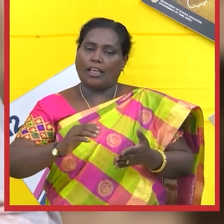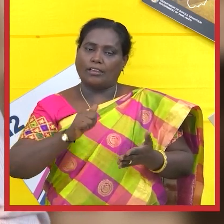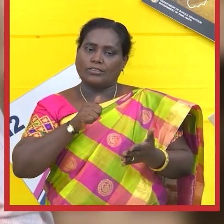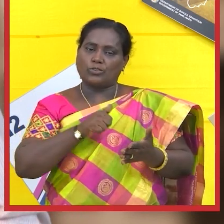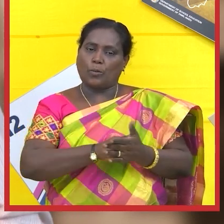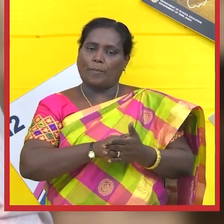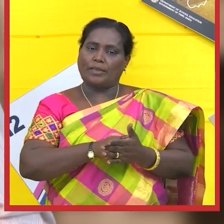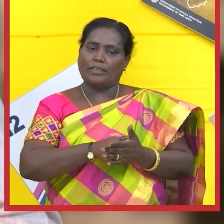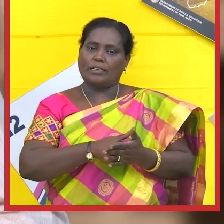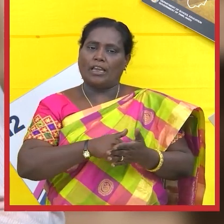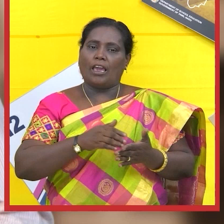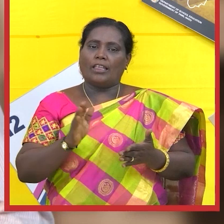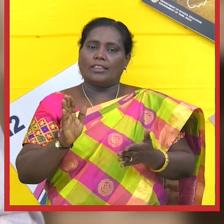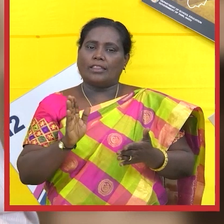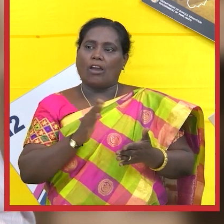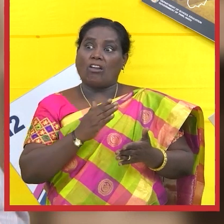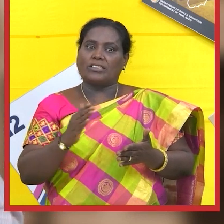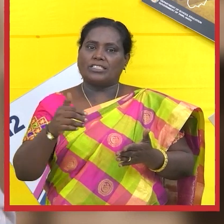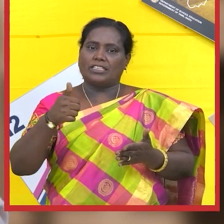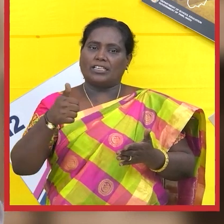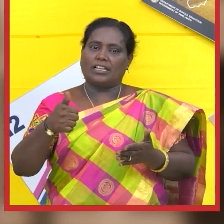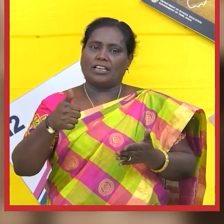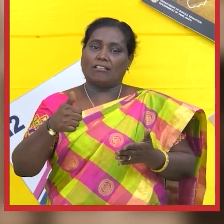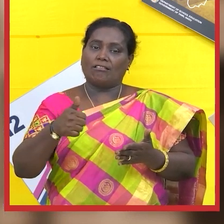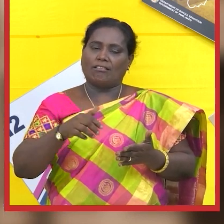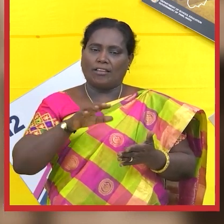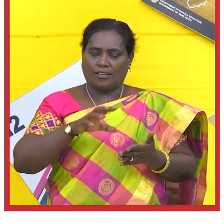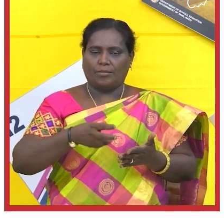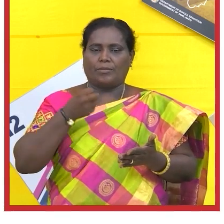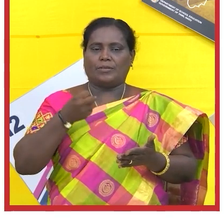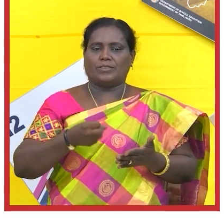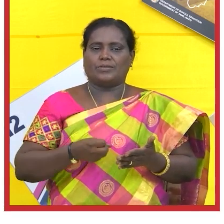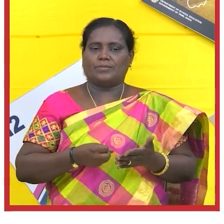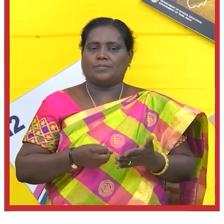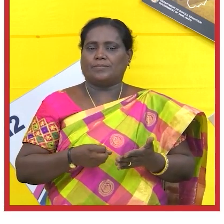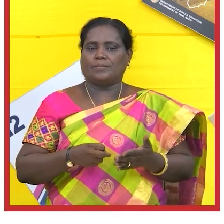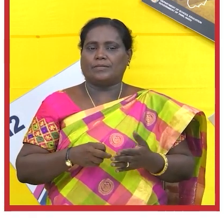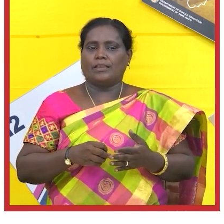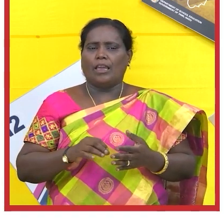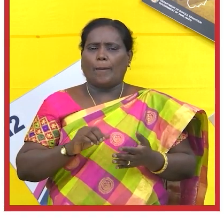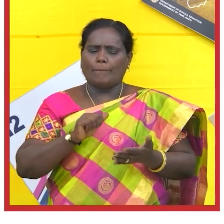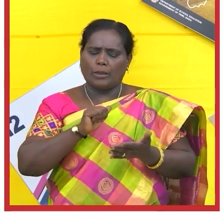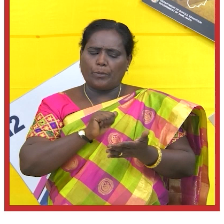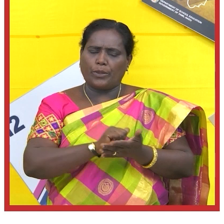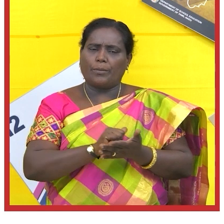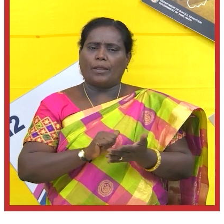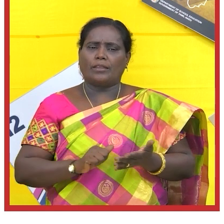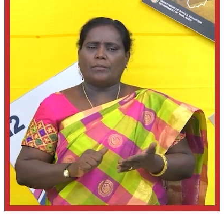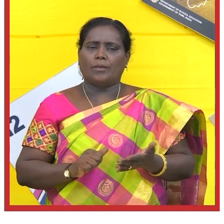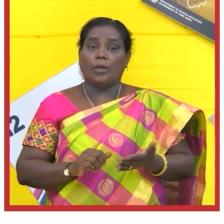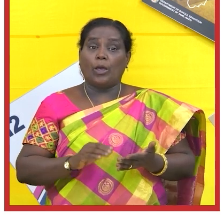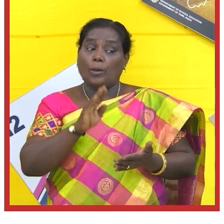தன்னுடைய ஆட்சியிலே ஜாதி மறுப்பு திருமணத்திற்கு எதிரான சட்டங்களை எல்லாம் நீக்கியது மிக முக்கியமாக